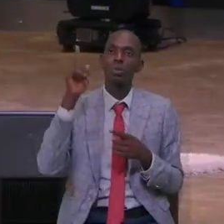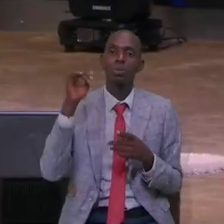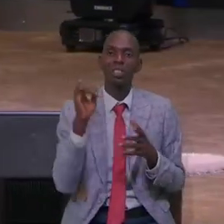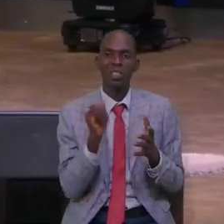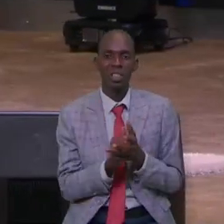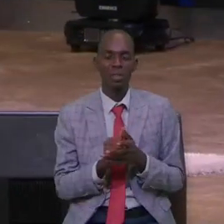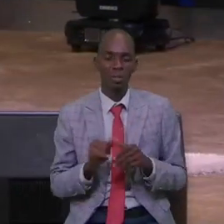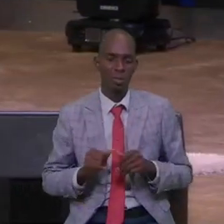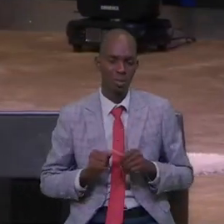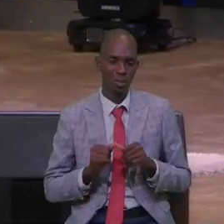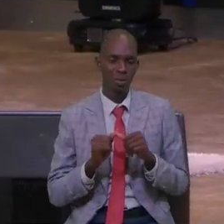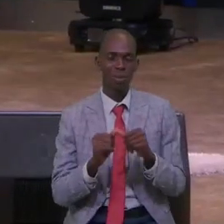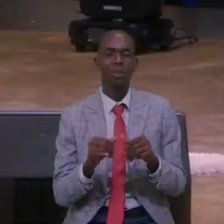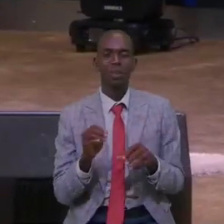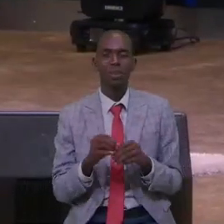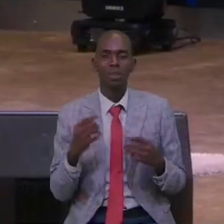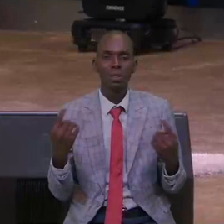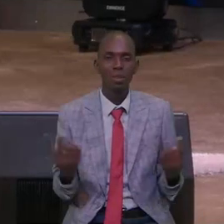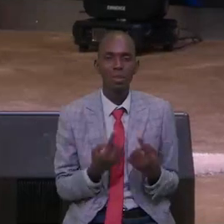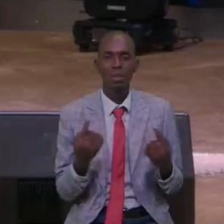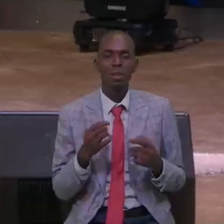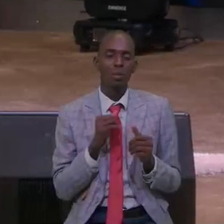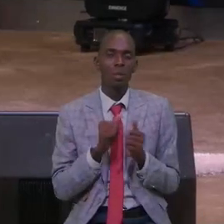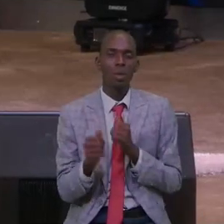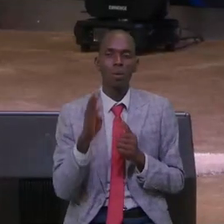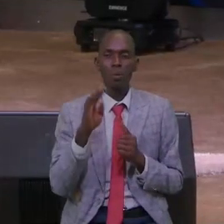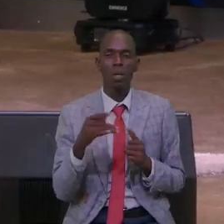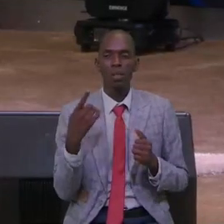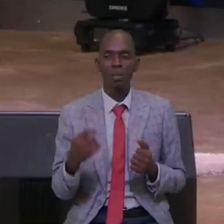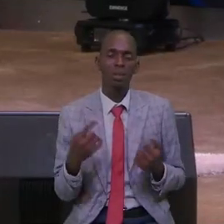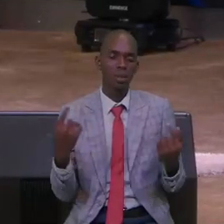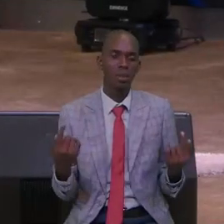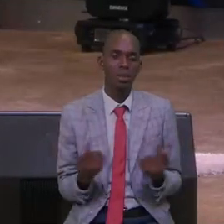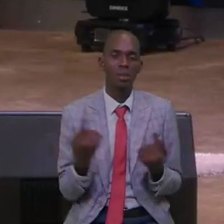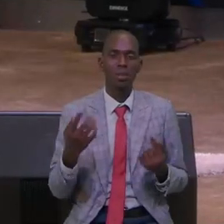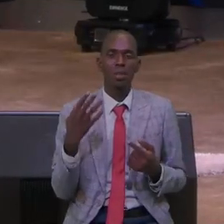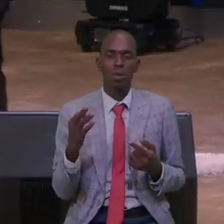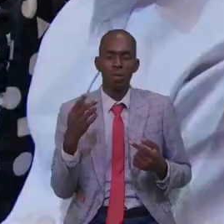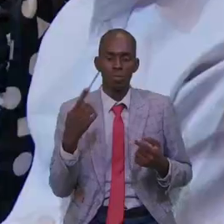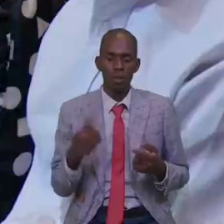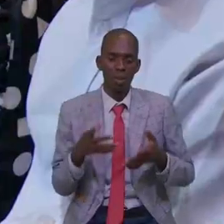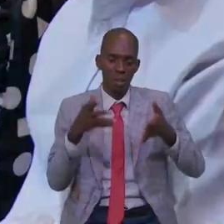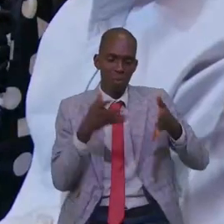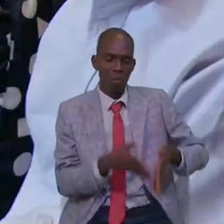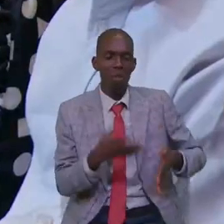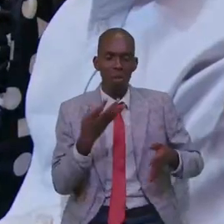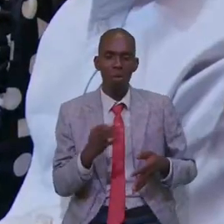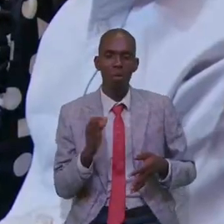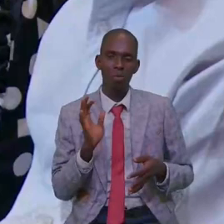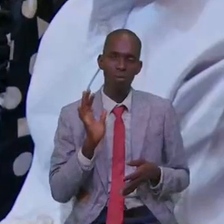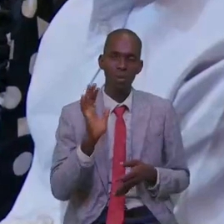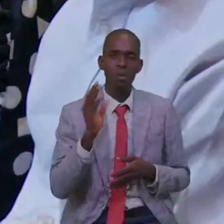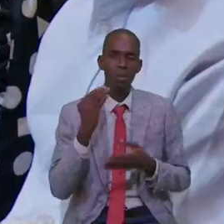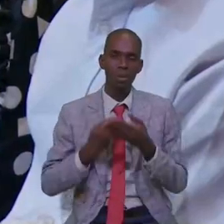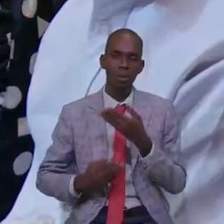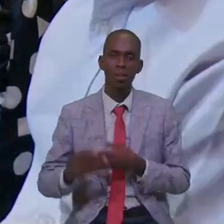l'iniquité, qui oublie les péchés du reste de ton héritage? Il ne garde pas sa